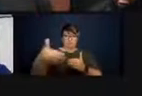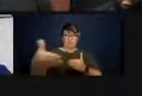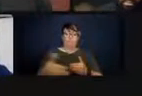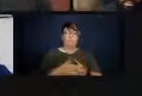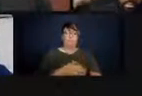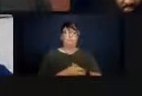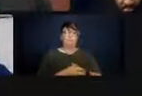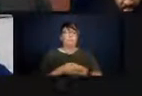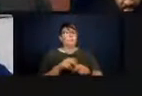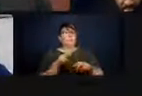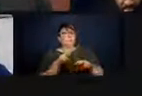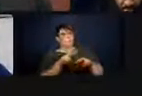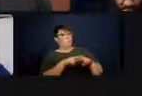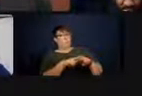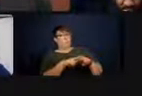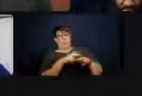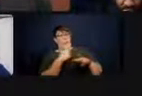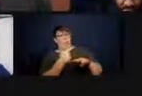ومسألة طبعا